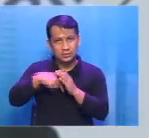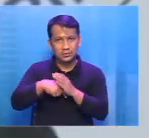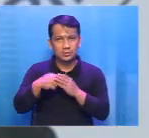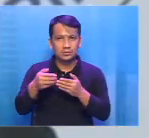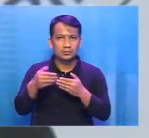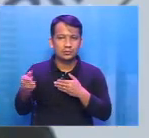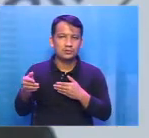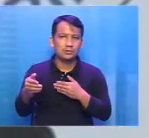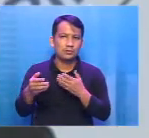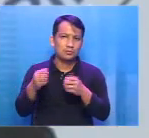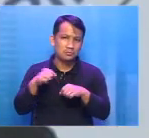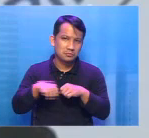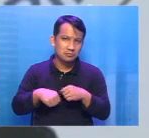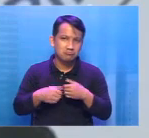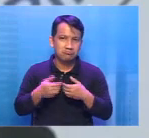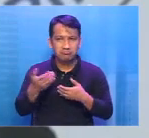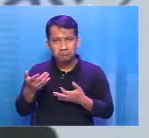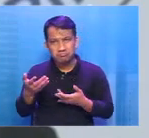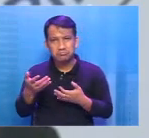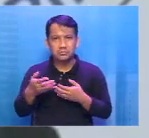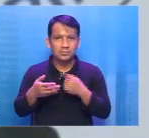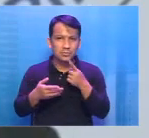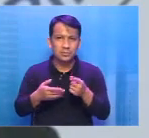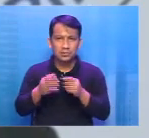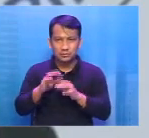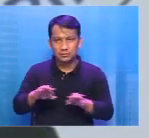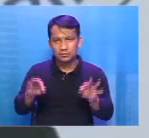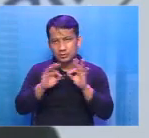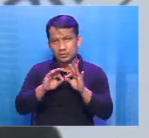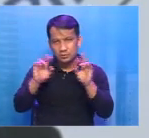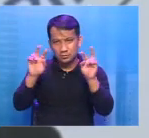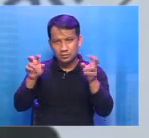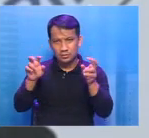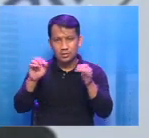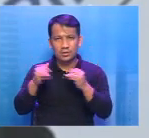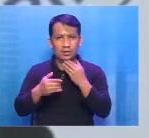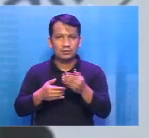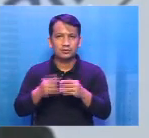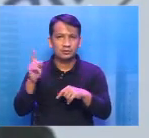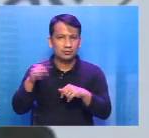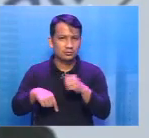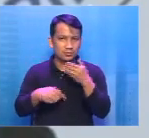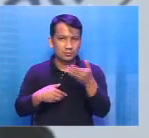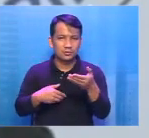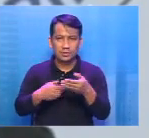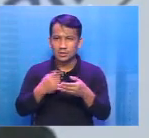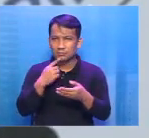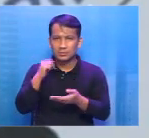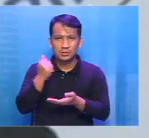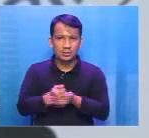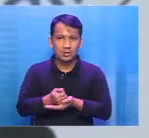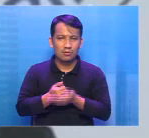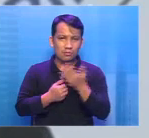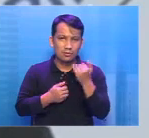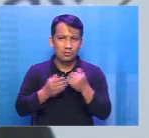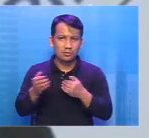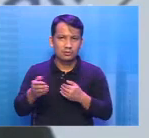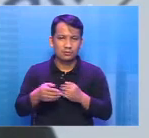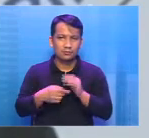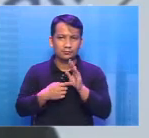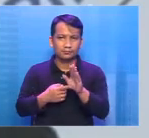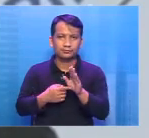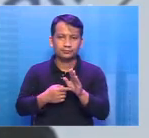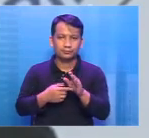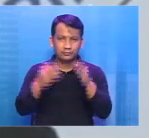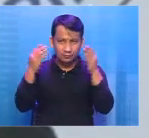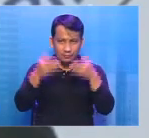bata. So, talagang issue yun. Kaya nga hindi siya na-certify kasi kailangang